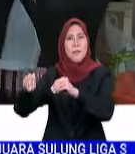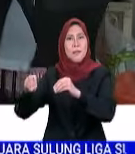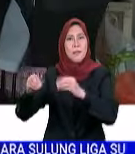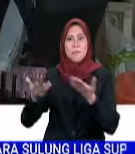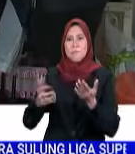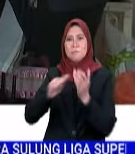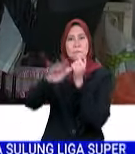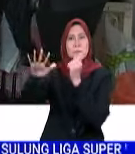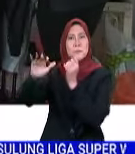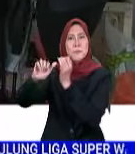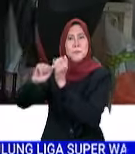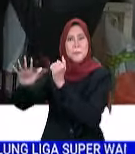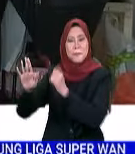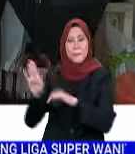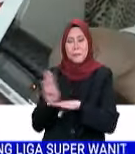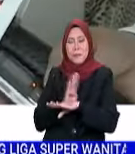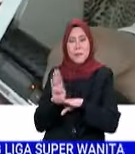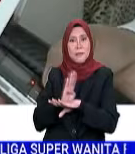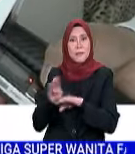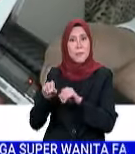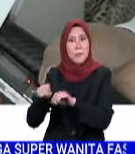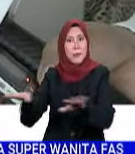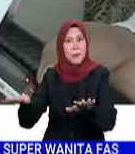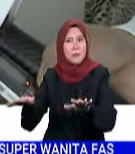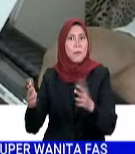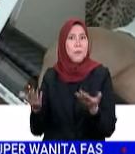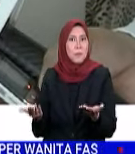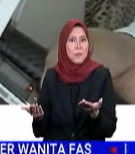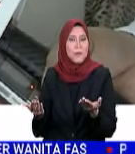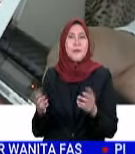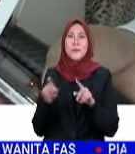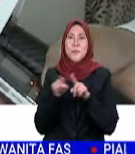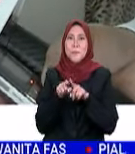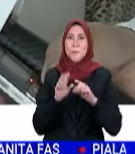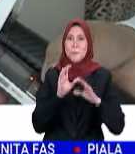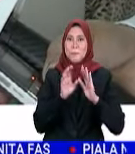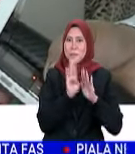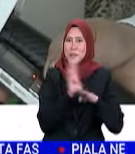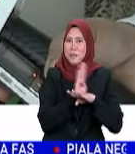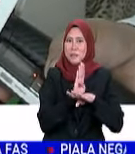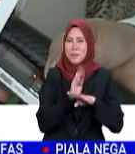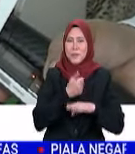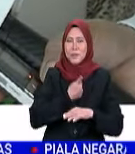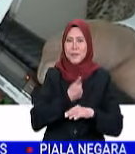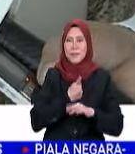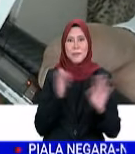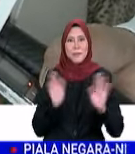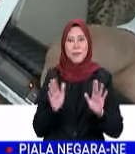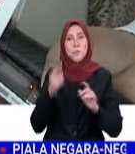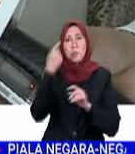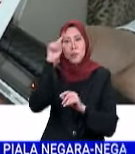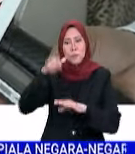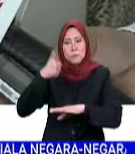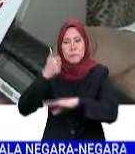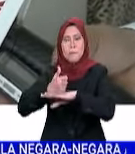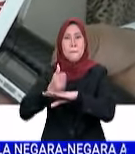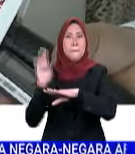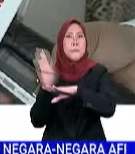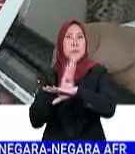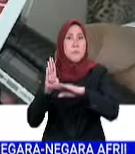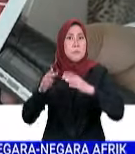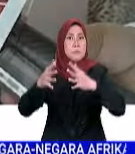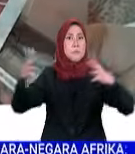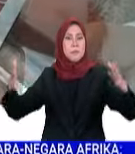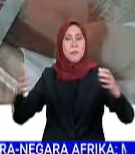memperluaskan lagi kami punya perniagaan, bukan sahaja untuk berniaga untuk diri sendiri tapi juga untuk membina empire dan